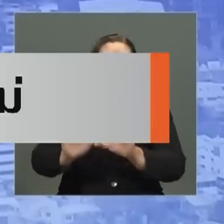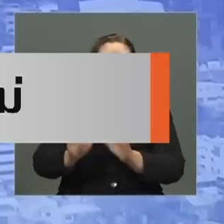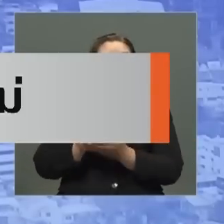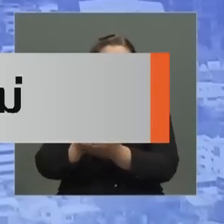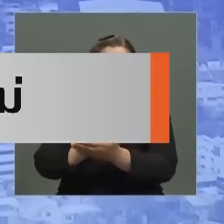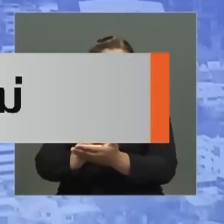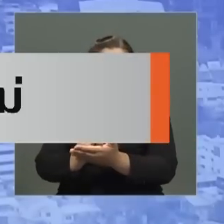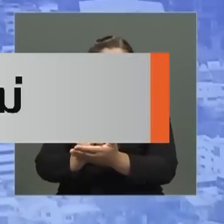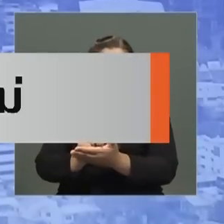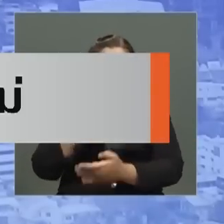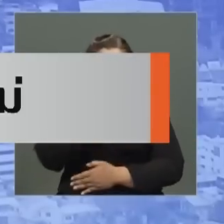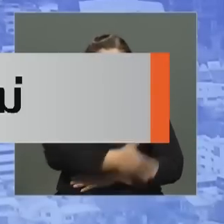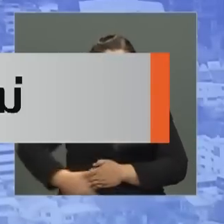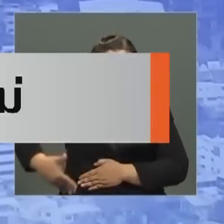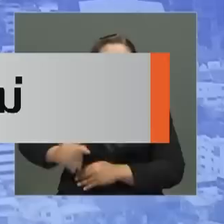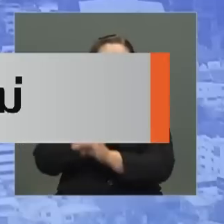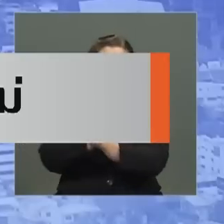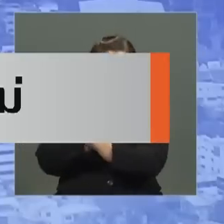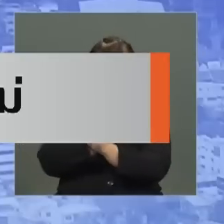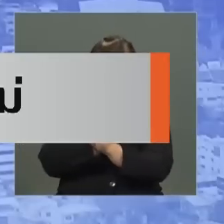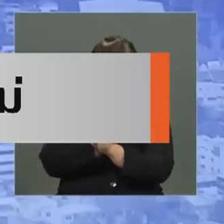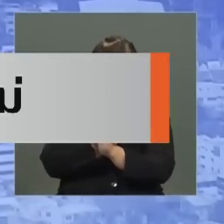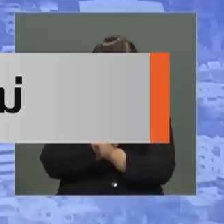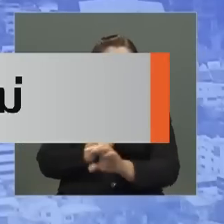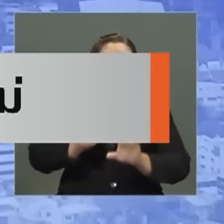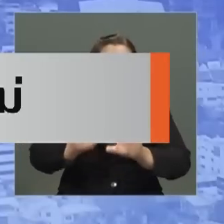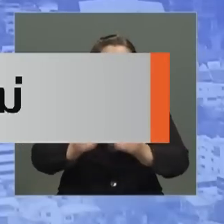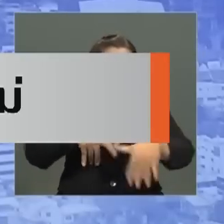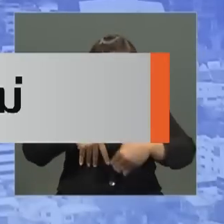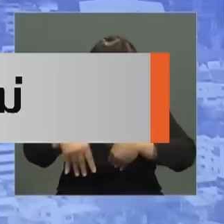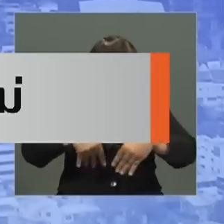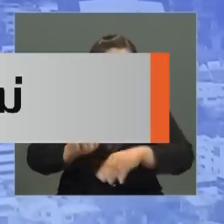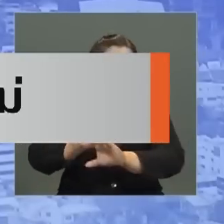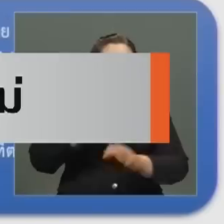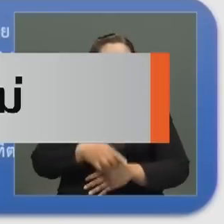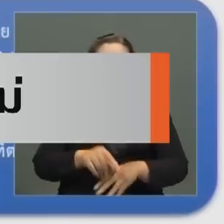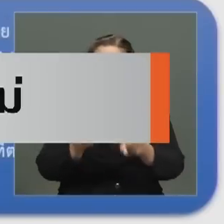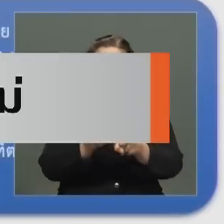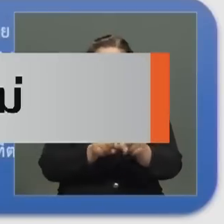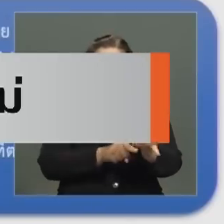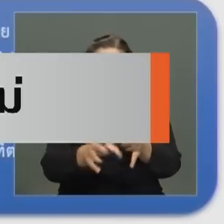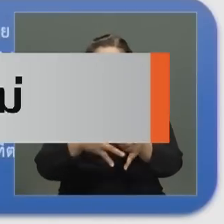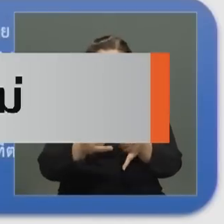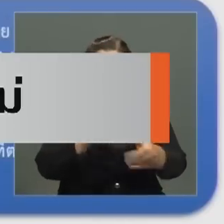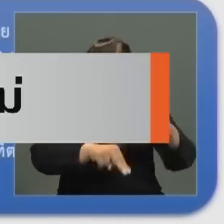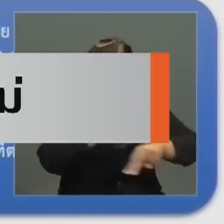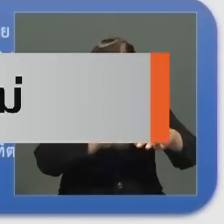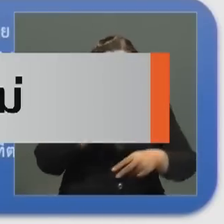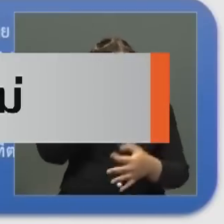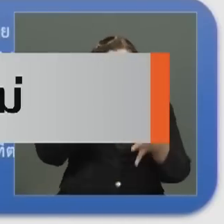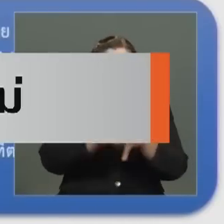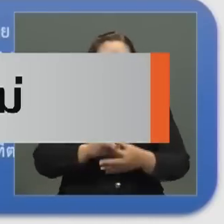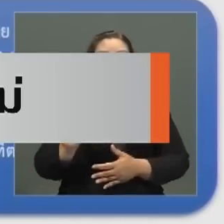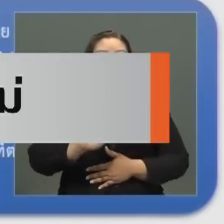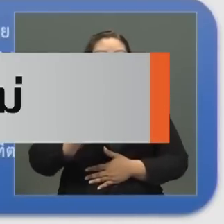ชนทุกคนต้องปฏิบัติตามมาตรการของกระทรวงสาธารณสุขอย่างเคร่งครัดสวม Addล้างมือแล้วก็เว้น